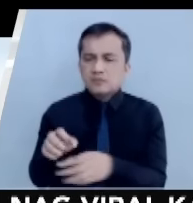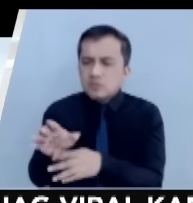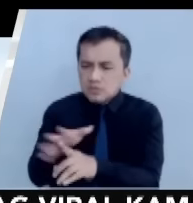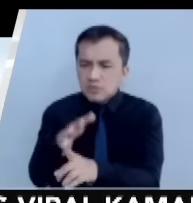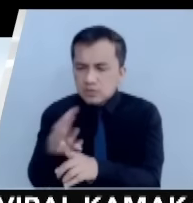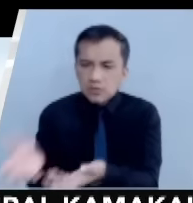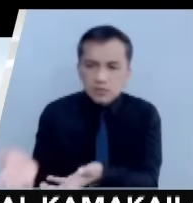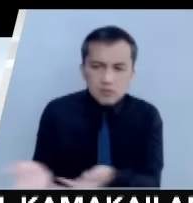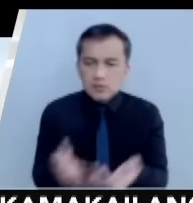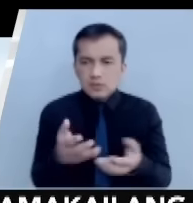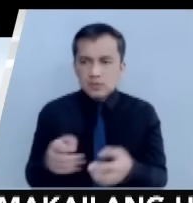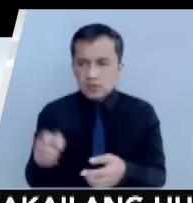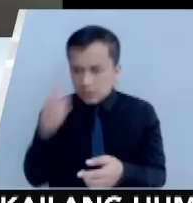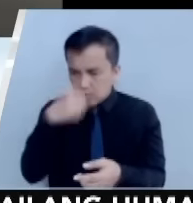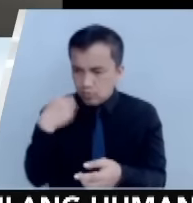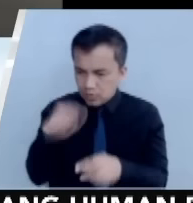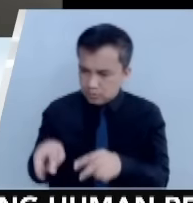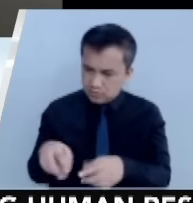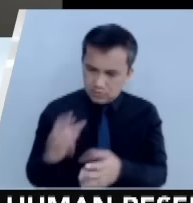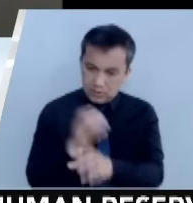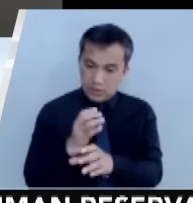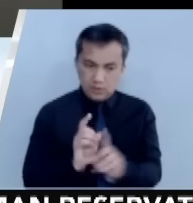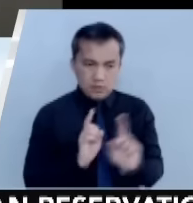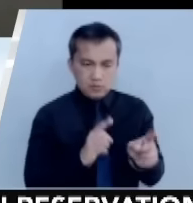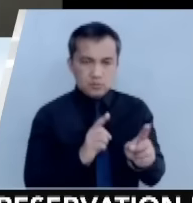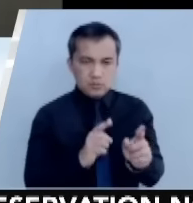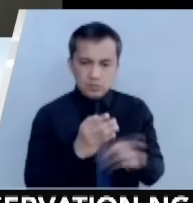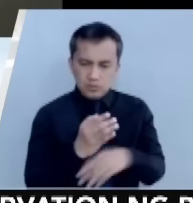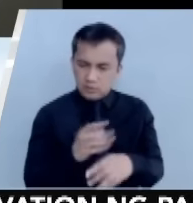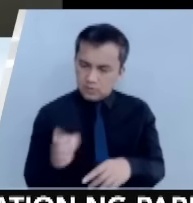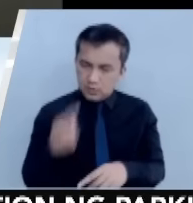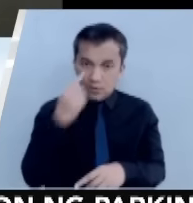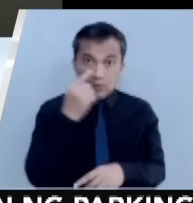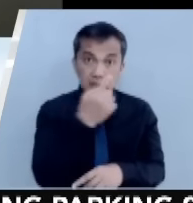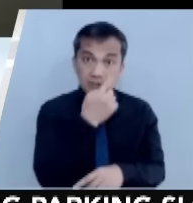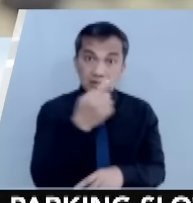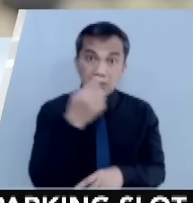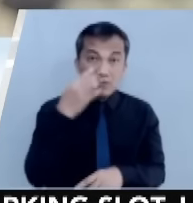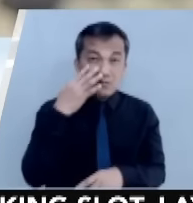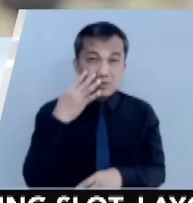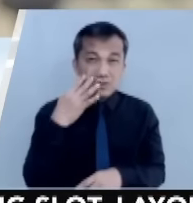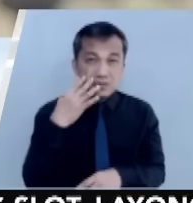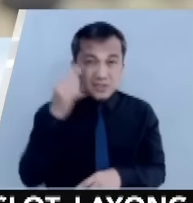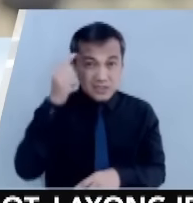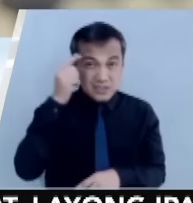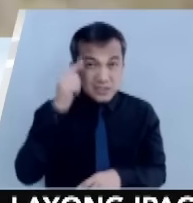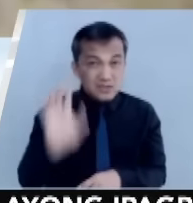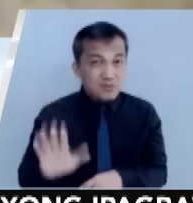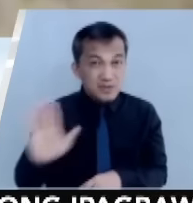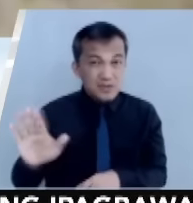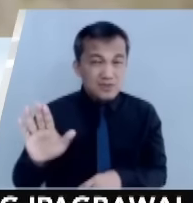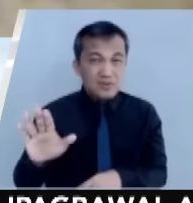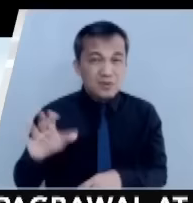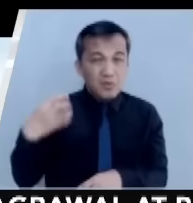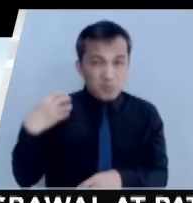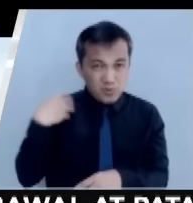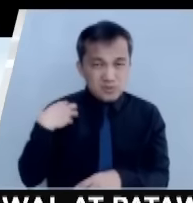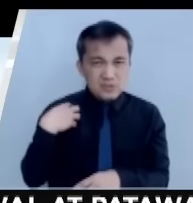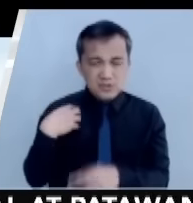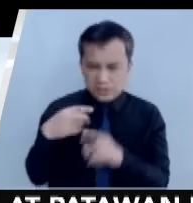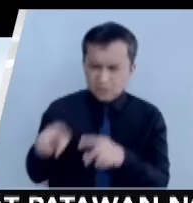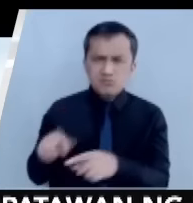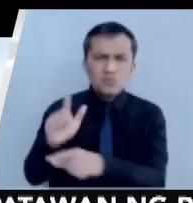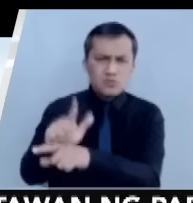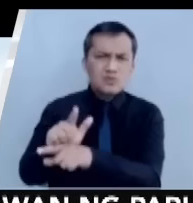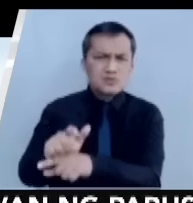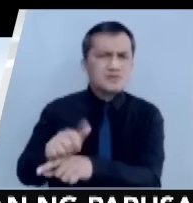mukha niya habang nasasakyan kami papuntang bed. Parang may luha sa mga mata niya. Siguro naiisip niya yung amo niya. Talagang nakitaan ko talaga siya ng love and loyalty. Baka